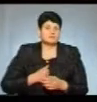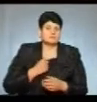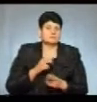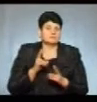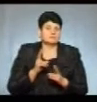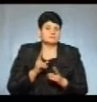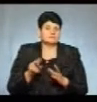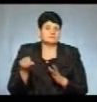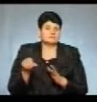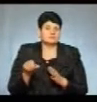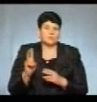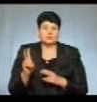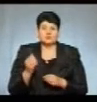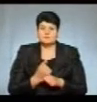з